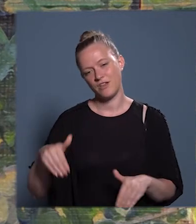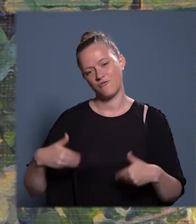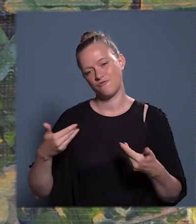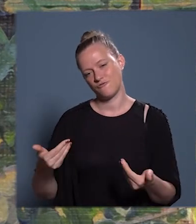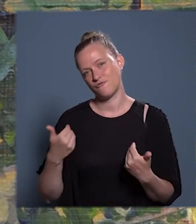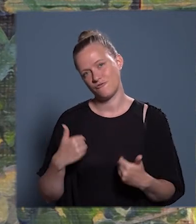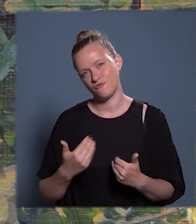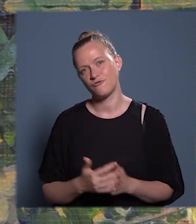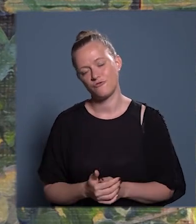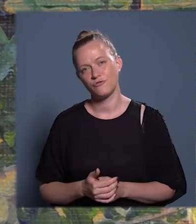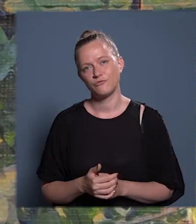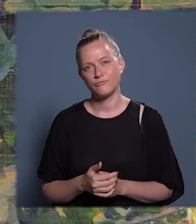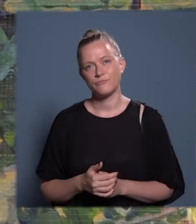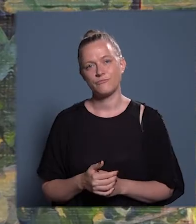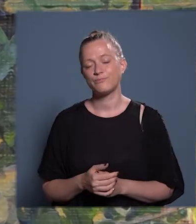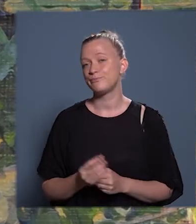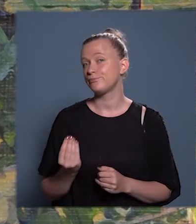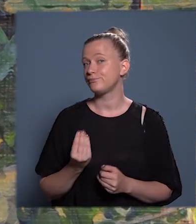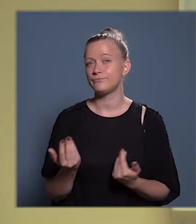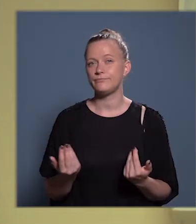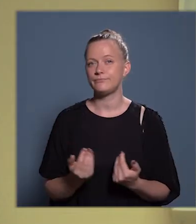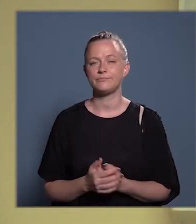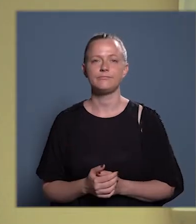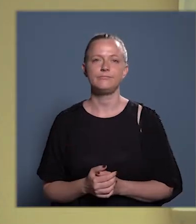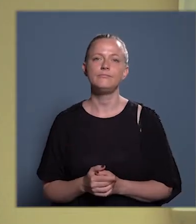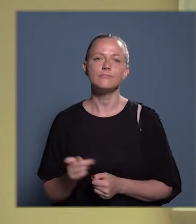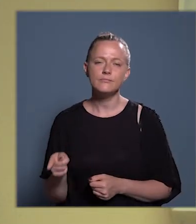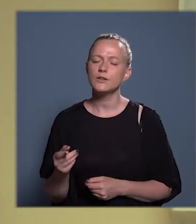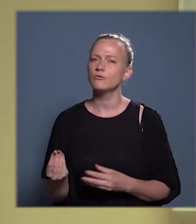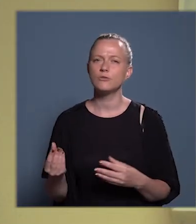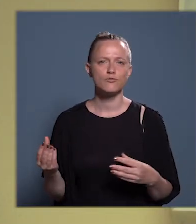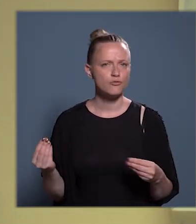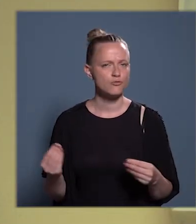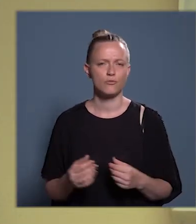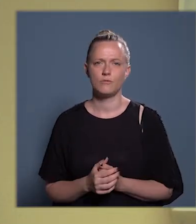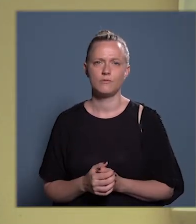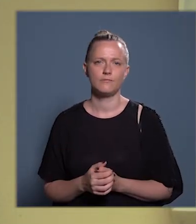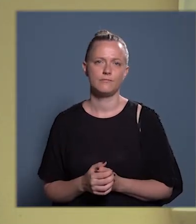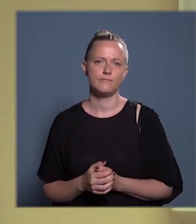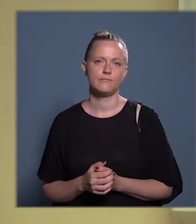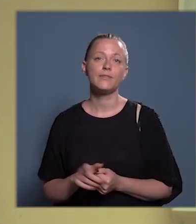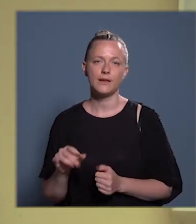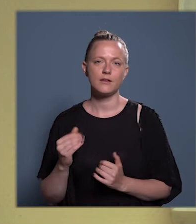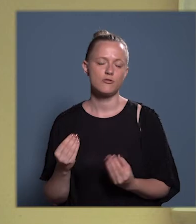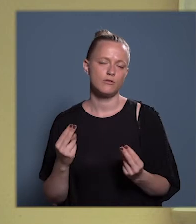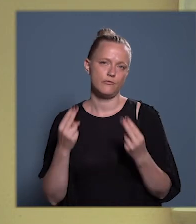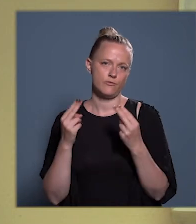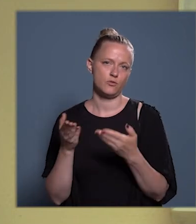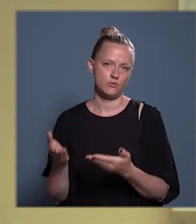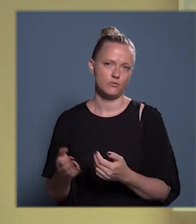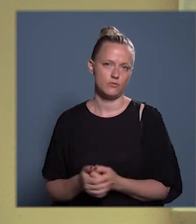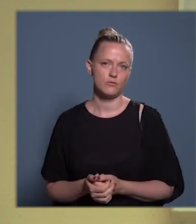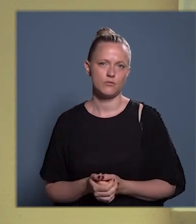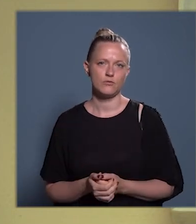legyek, mert ő nagyon sokat, neki is nagyon fontos, hogy